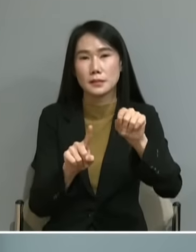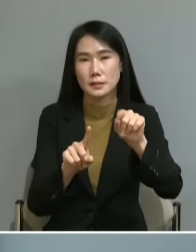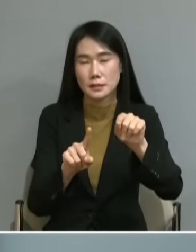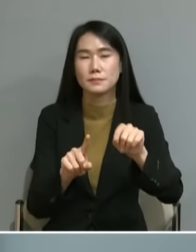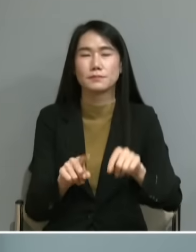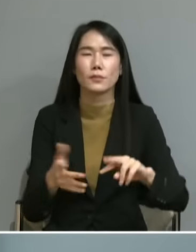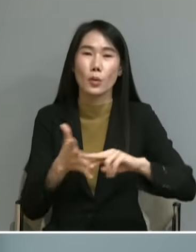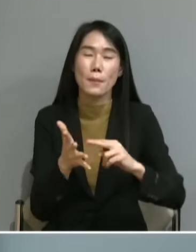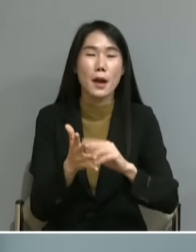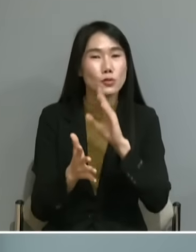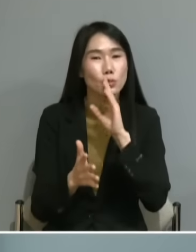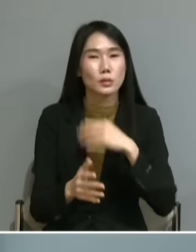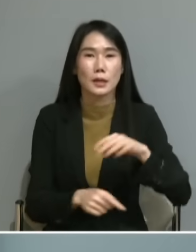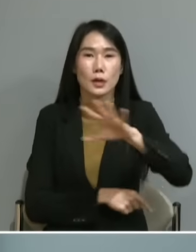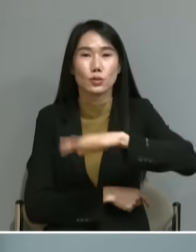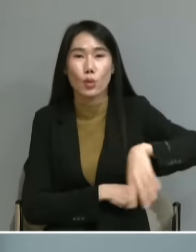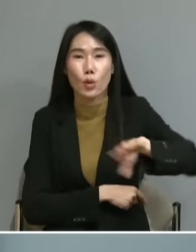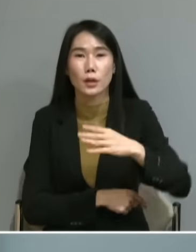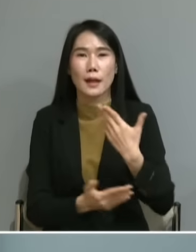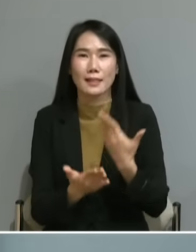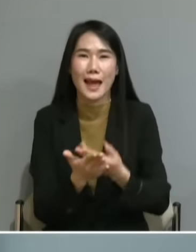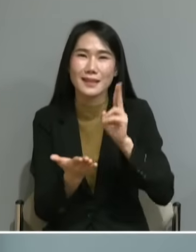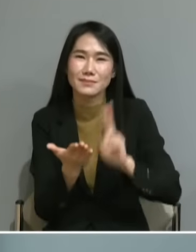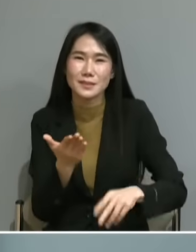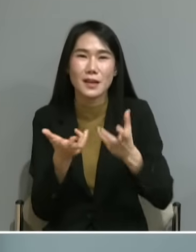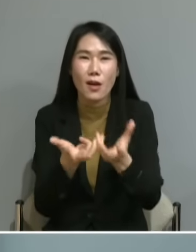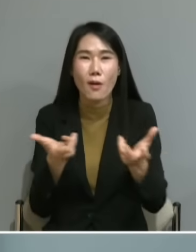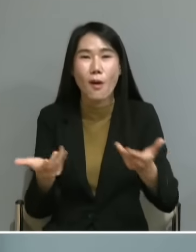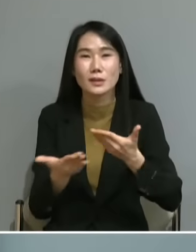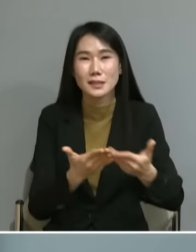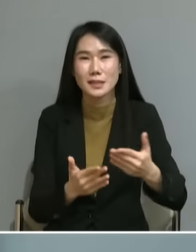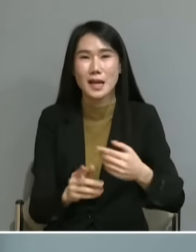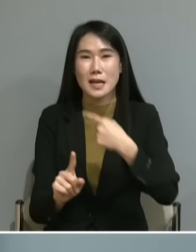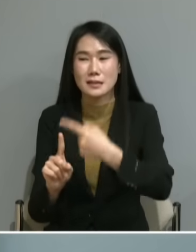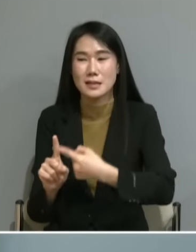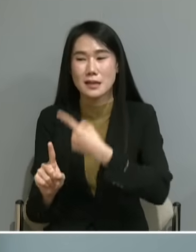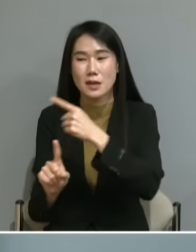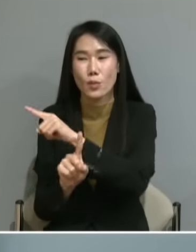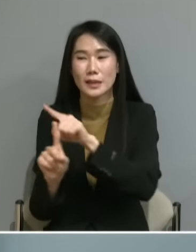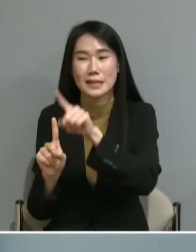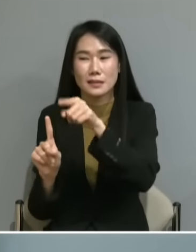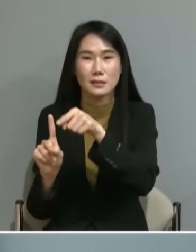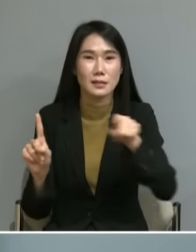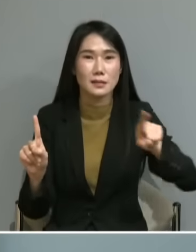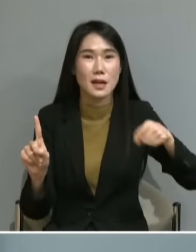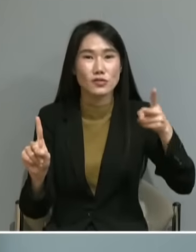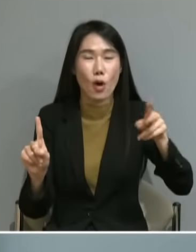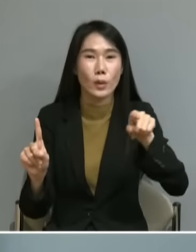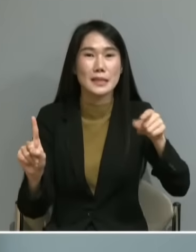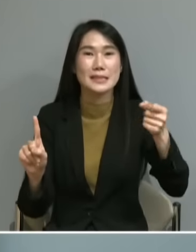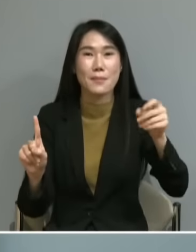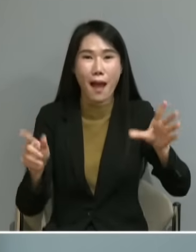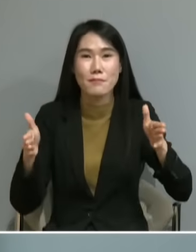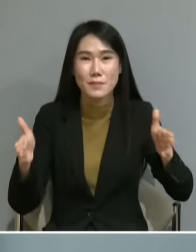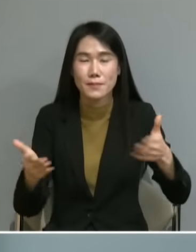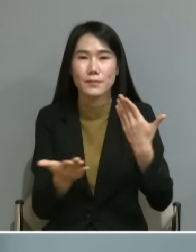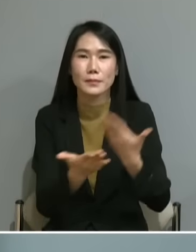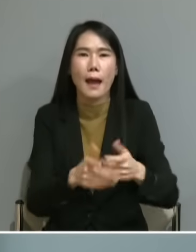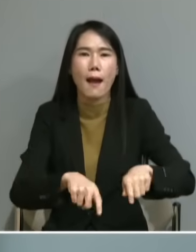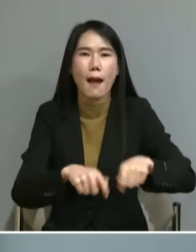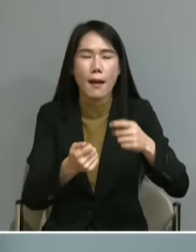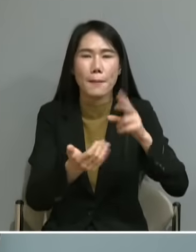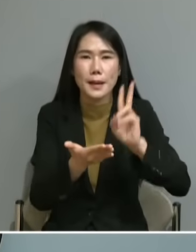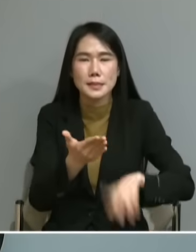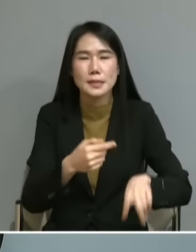20% หมายความว่าถ้าท่านใช้ 50,000 บาทในช่วง1มกราคมถึง15กุมภาช่วงสิ้นปีท่านจะได้ชดเชยภาษีคืนเนี่ยได้หักลดหย่